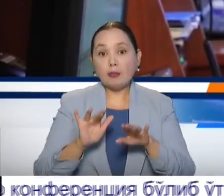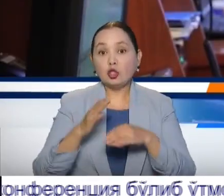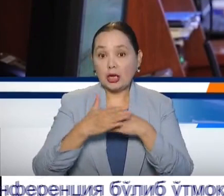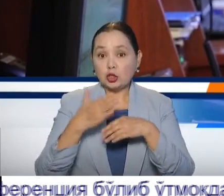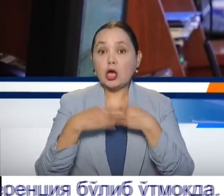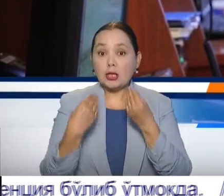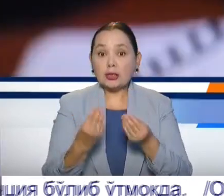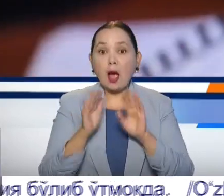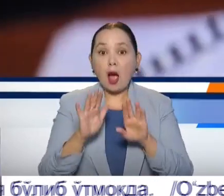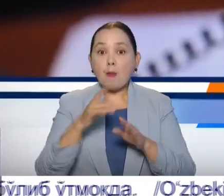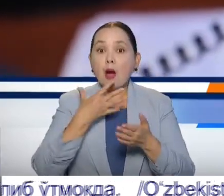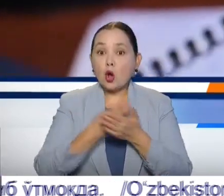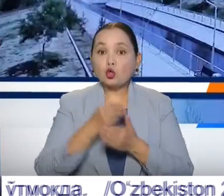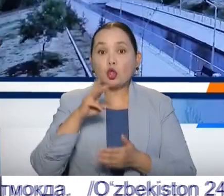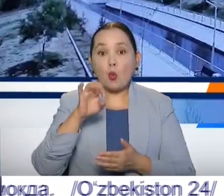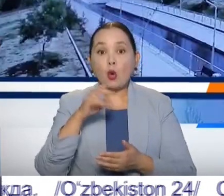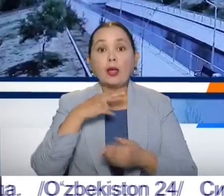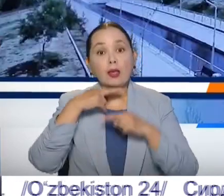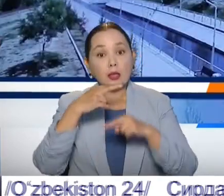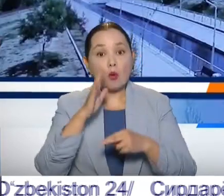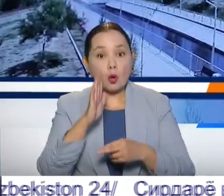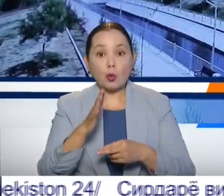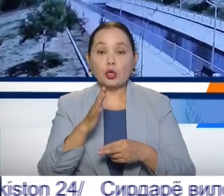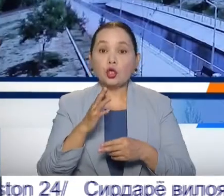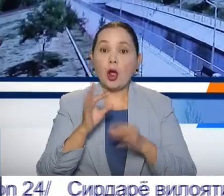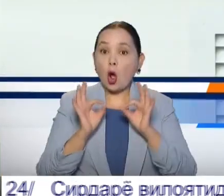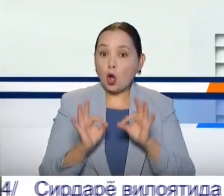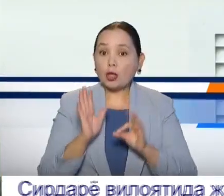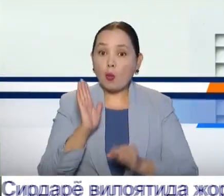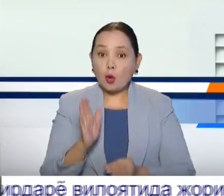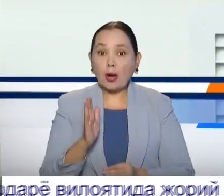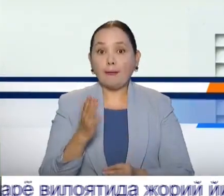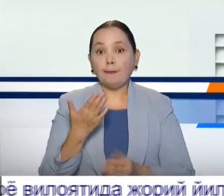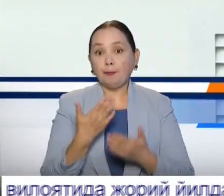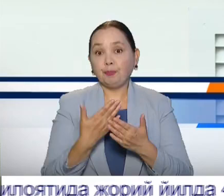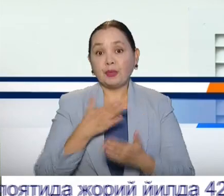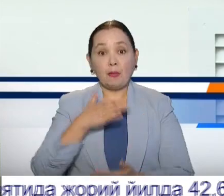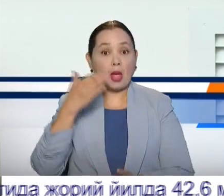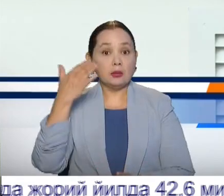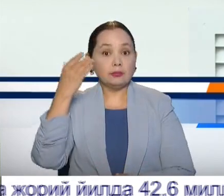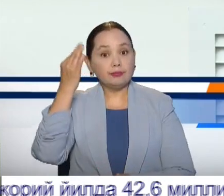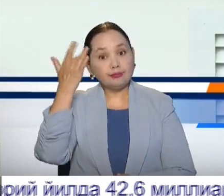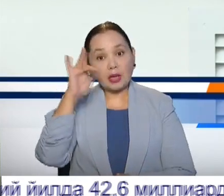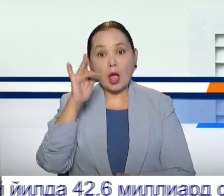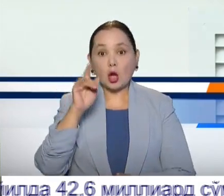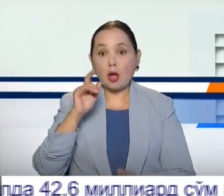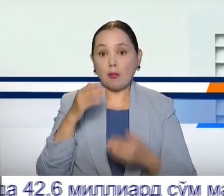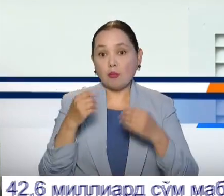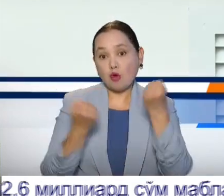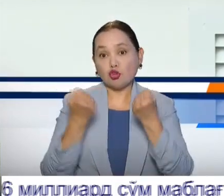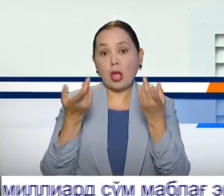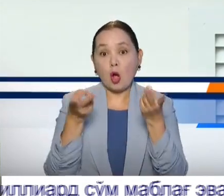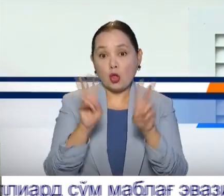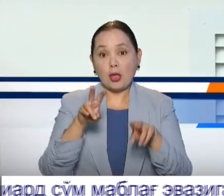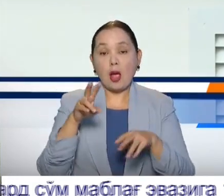beradi. Ammo o'z mulkimizga e'tiborli bo'lish foydadan xoli emas. 11lardan men xayolan mashinani ochib qoldirib ketaman va